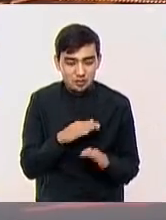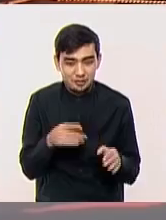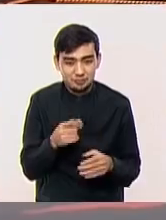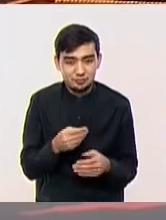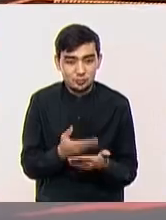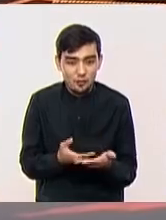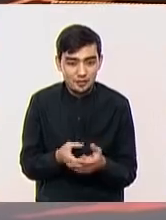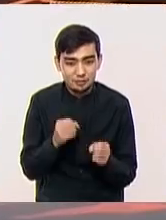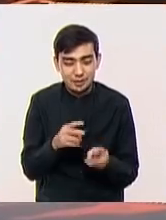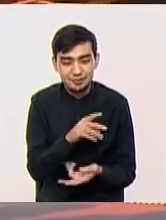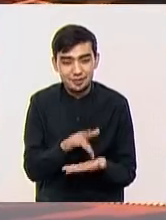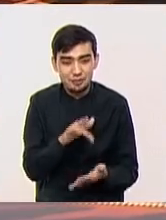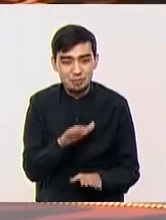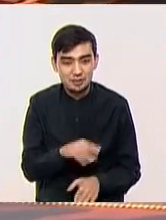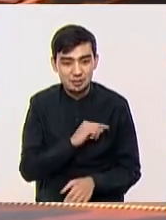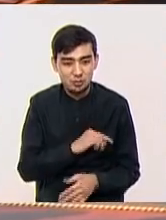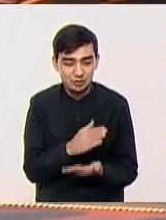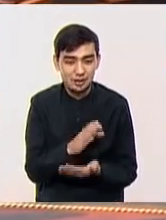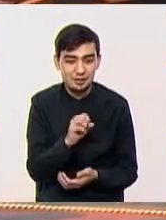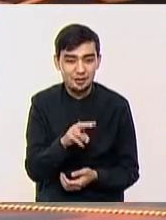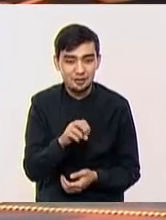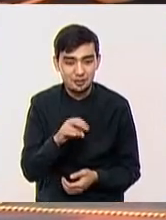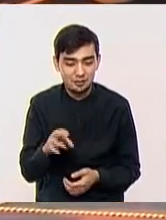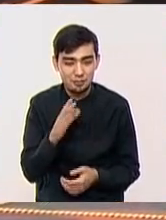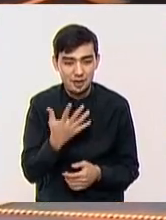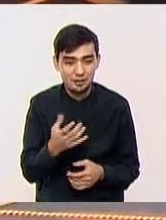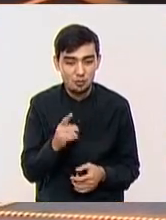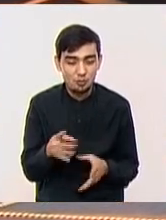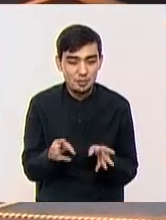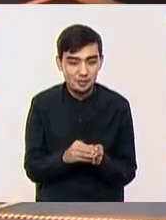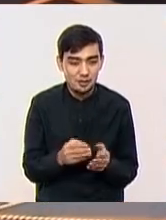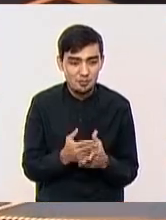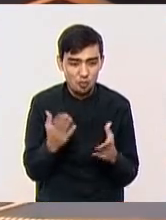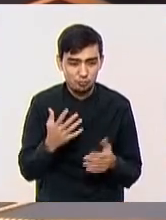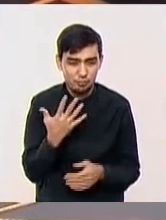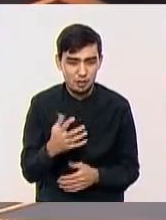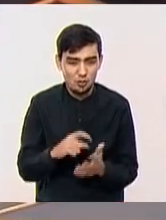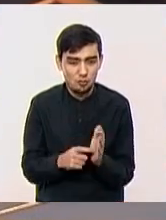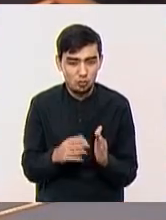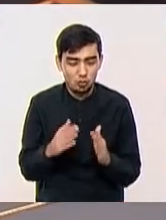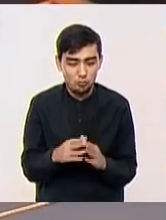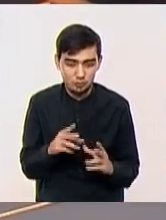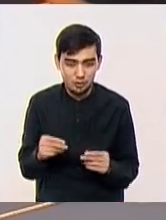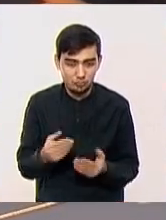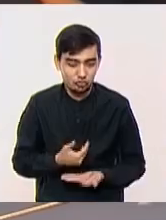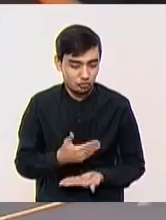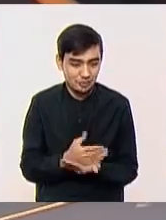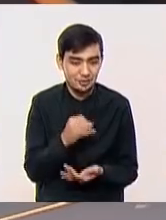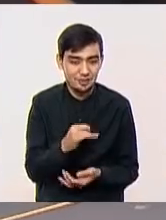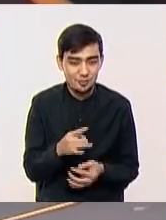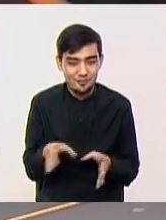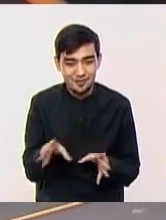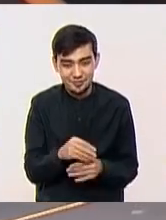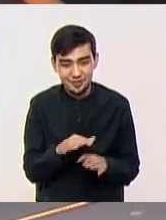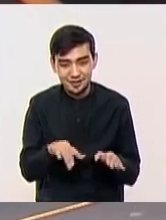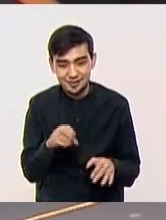кеңес беретін орталықта жұмыс деп жүр. Ал Салтанат болса, бес баласымен үлкен бес бөлмелі үйде бақытты ғұмыр кешіп жатыр. Кішкентайларын